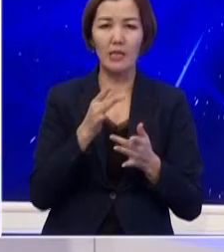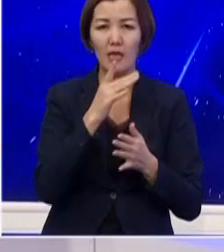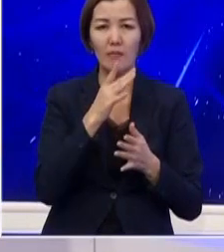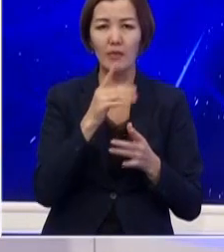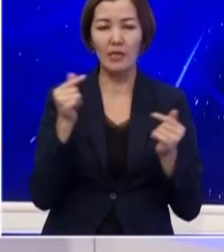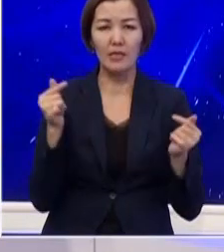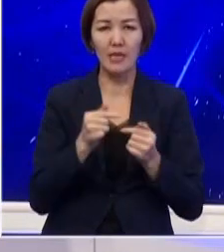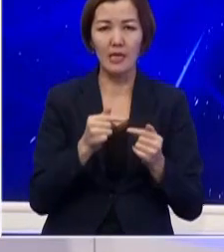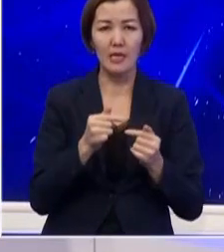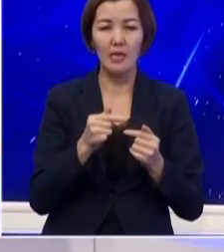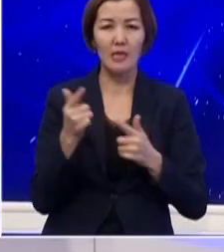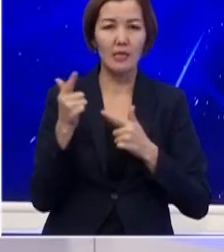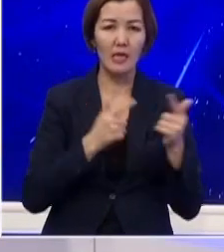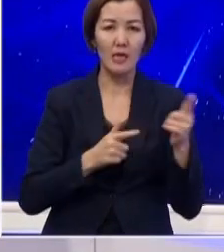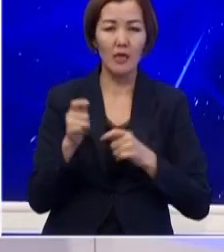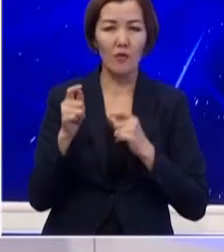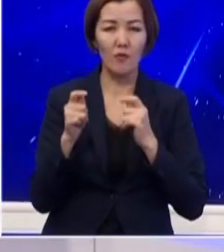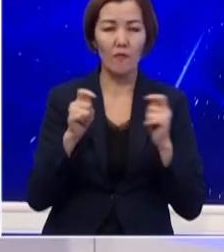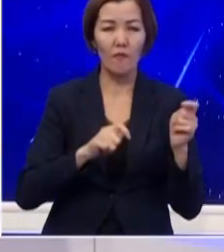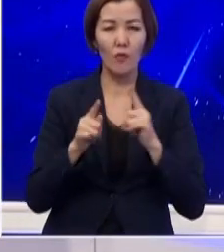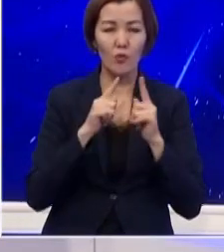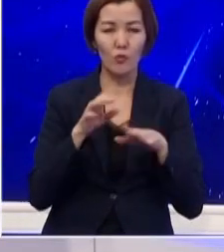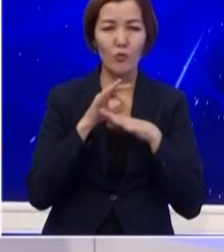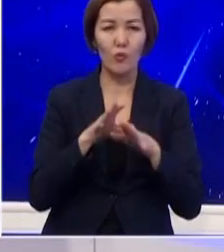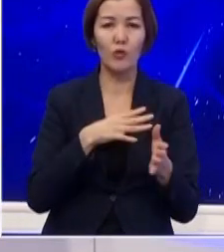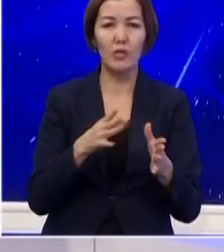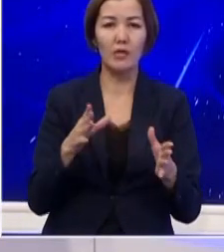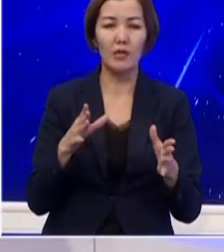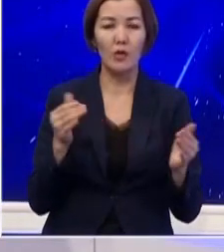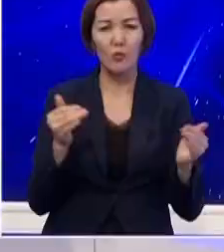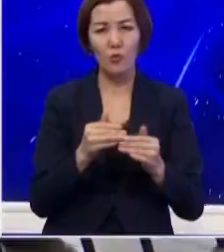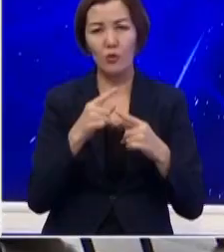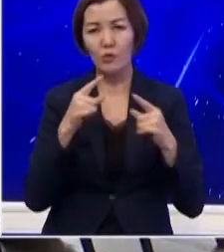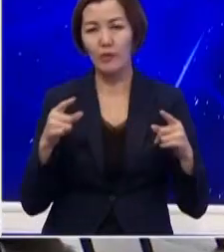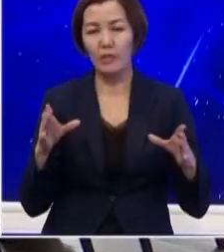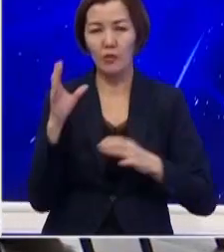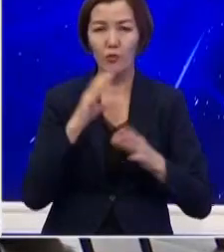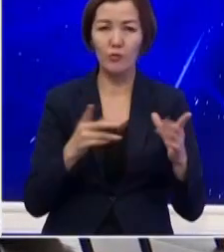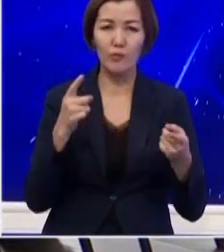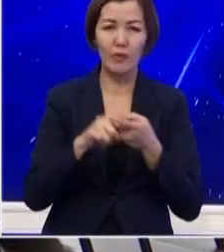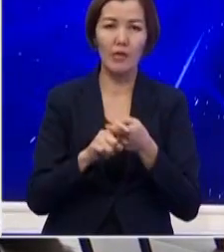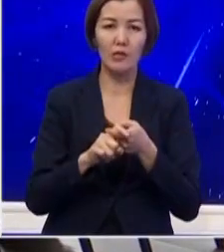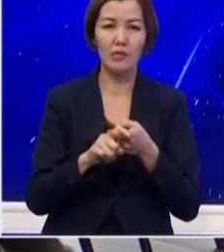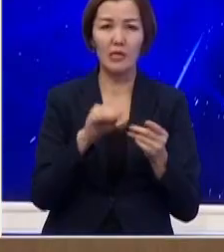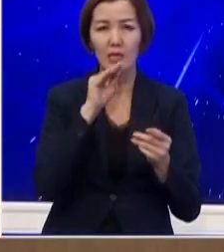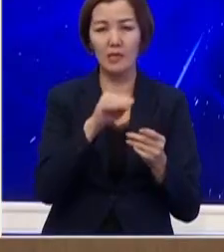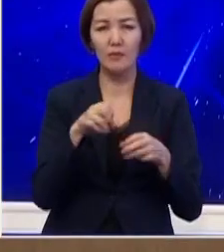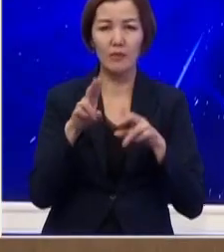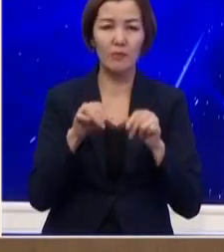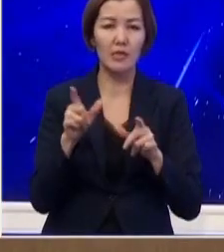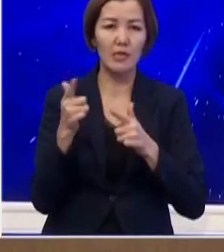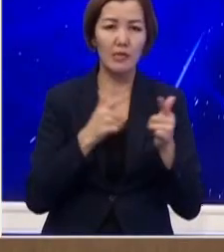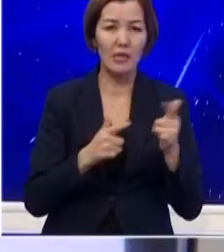маман даярлау форумы өтті. Басты мақсат аймақтағы білім ұшақтарымен тығыз байланыс орнату, кәсіби мамандар даярлау. Өткен жылы